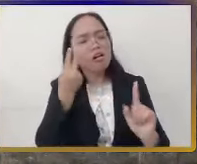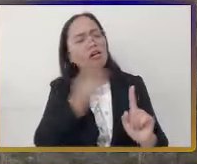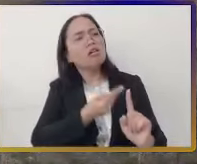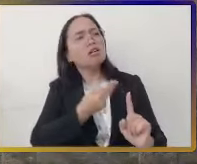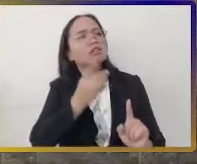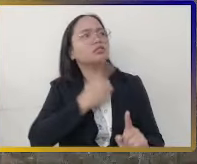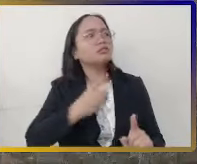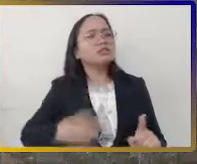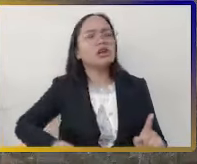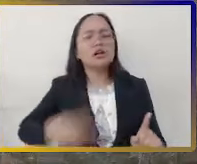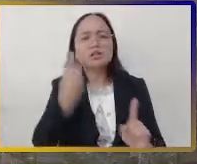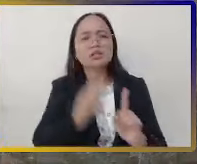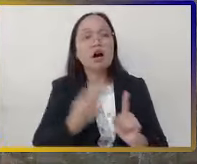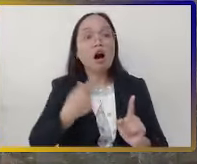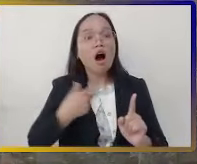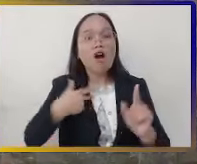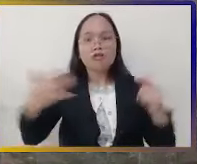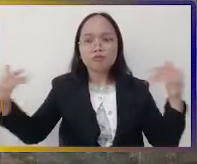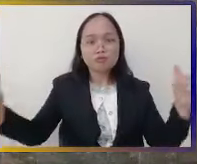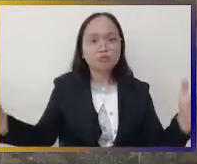pambihira,